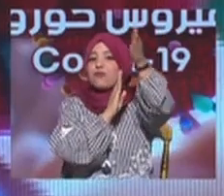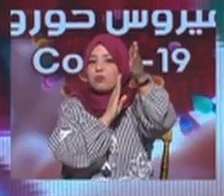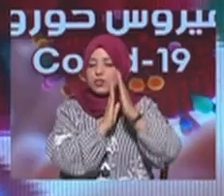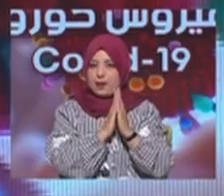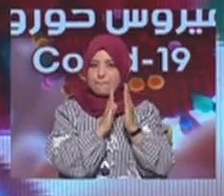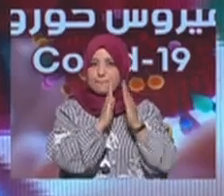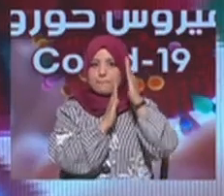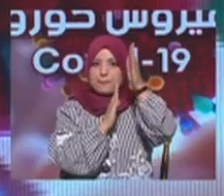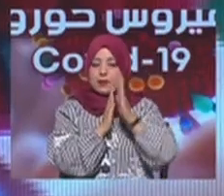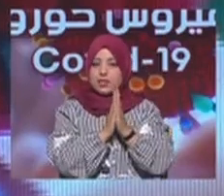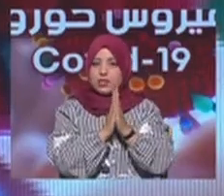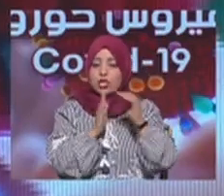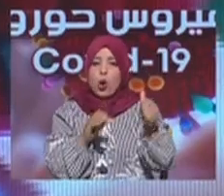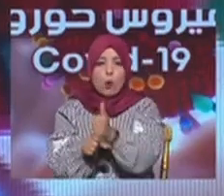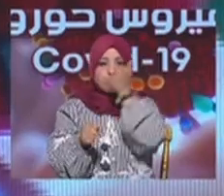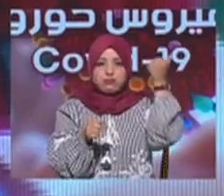بالمحاوله هذه، وكانت ناجحه